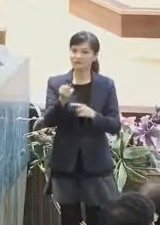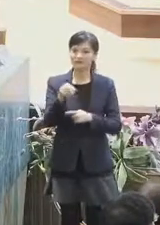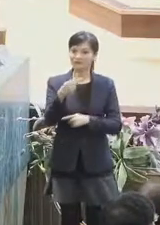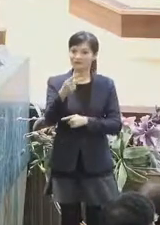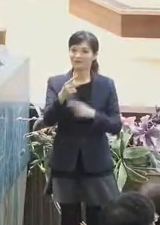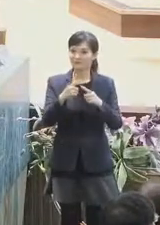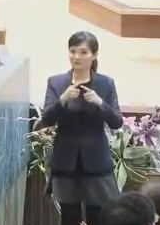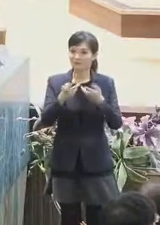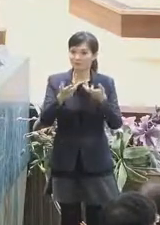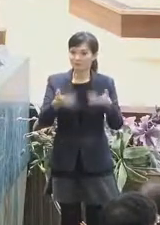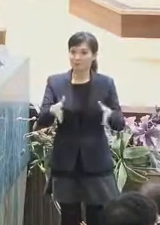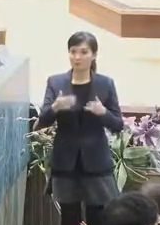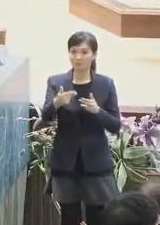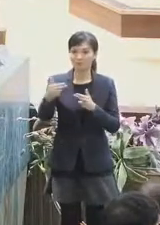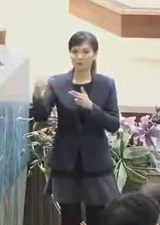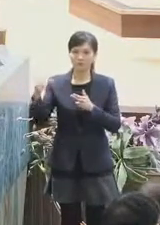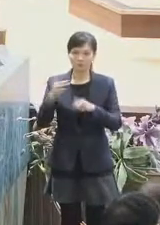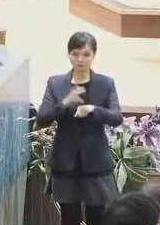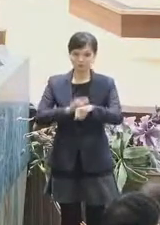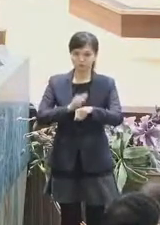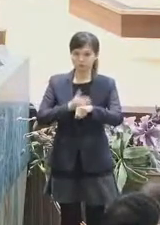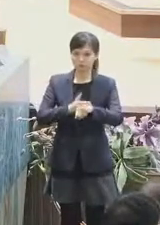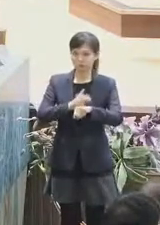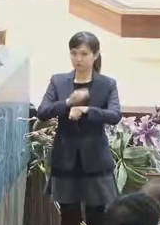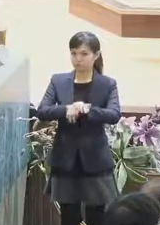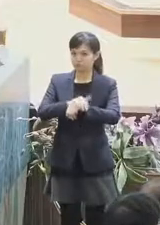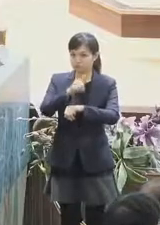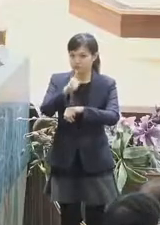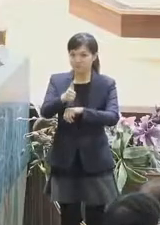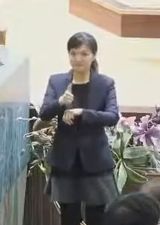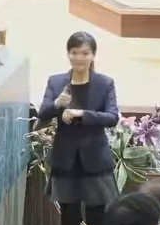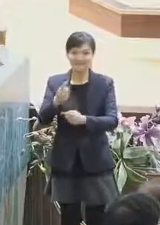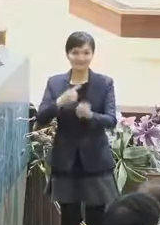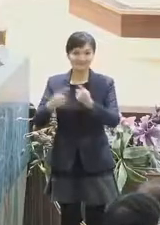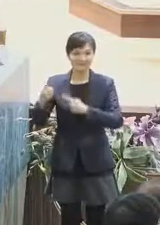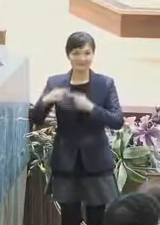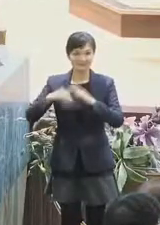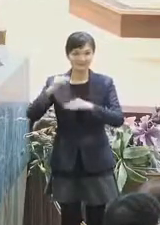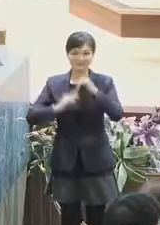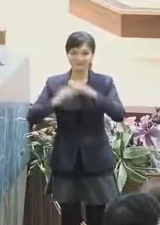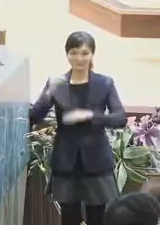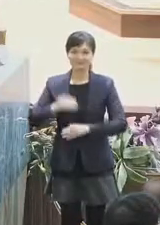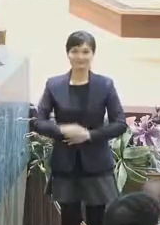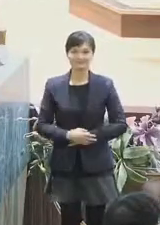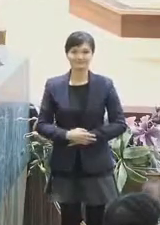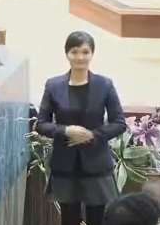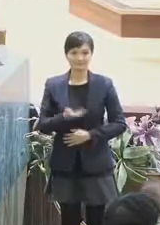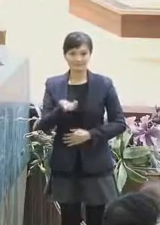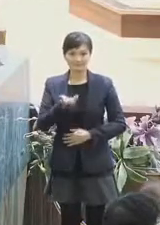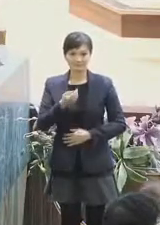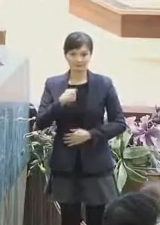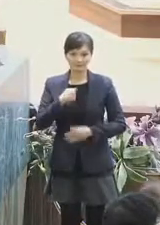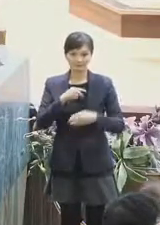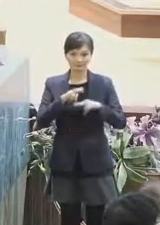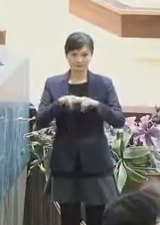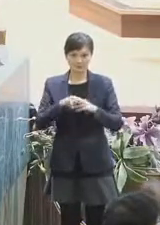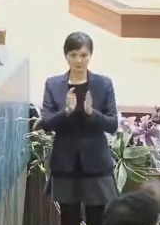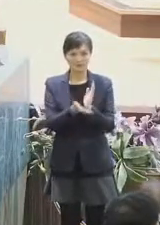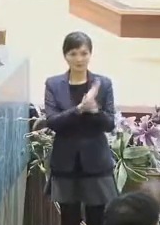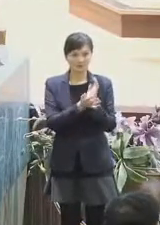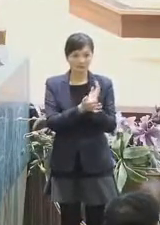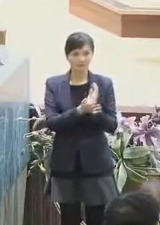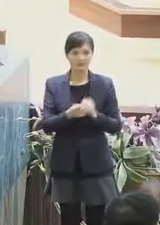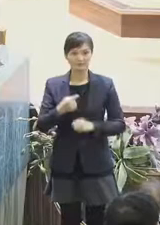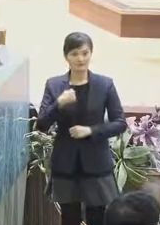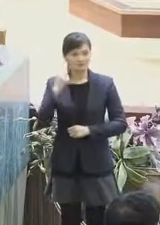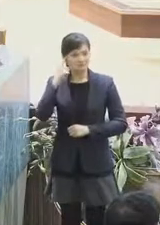民或者是科技的高手都会进来在这个地方帮我们解决。我刚才在台下也拜托那个唐凤政委，其实在